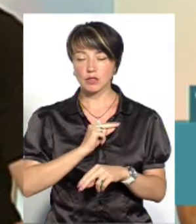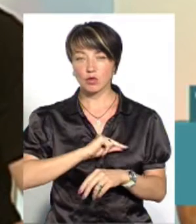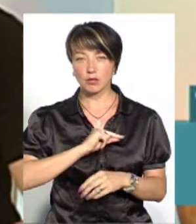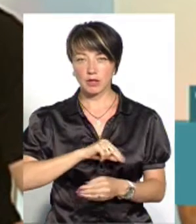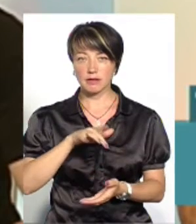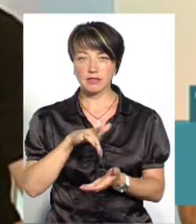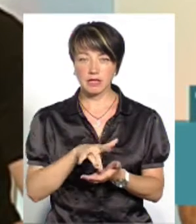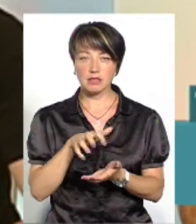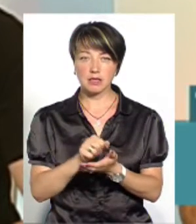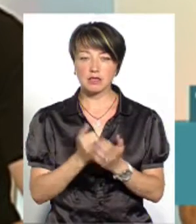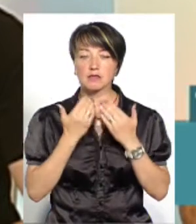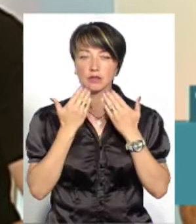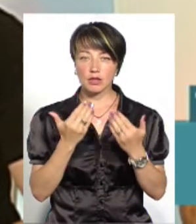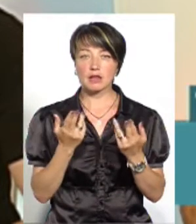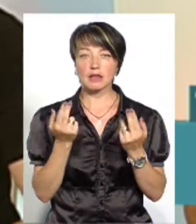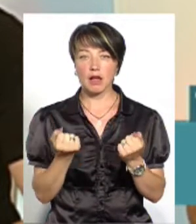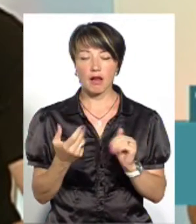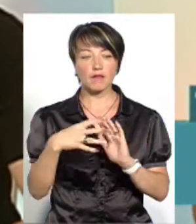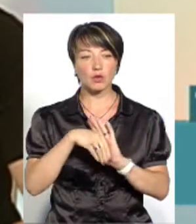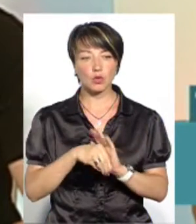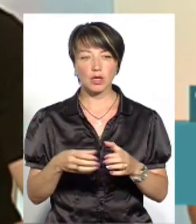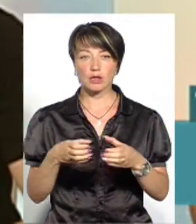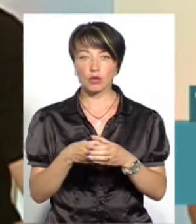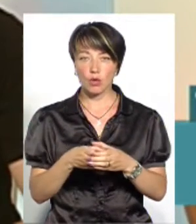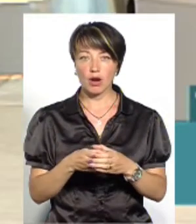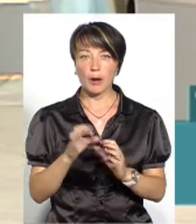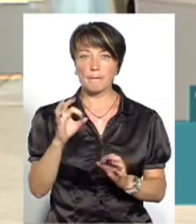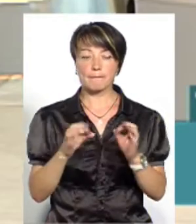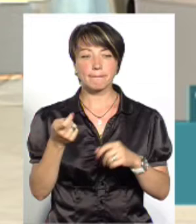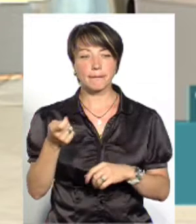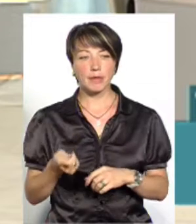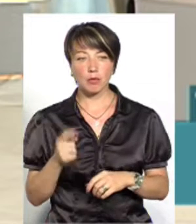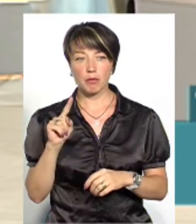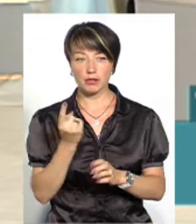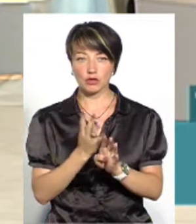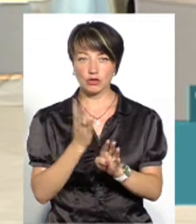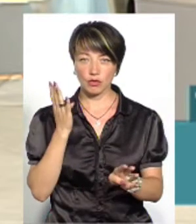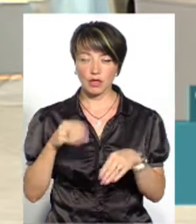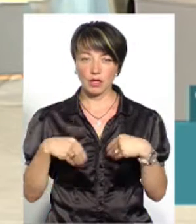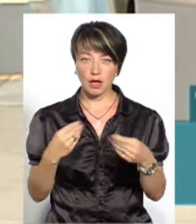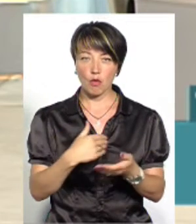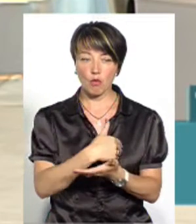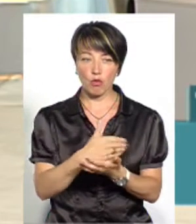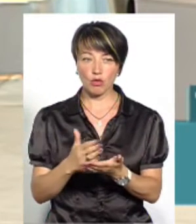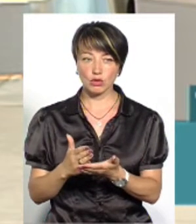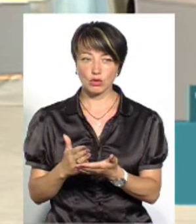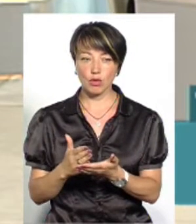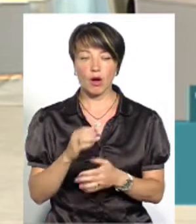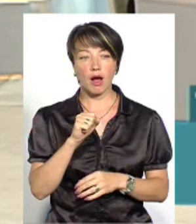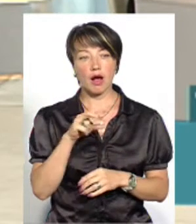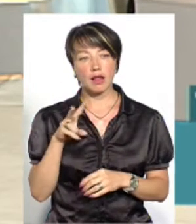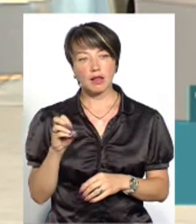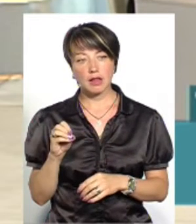служби зайнятості. Так, він відноситься до категорії квотної, тобто першочергово надання послуг йому.